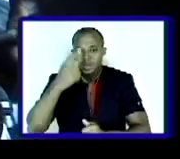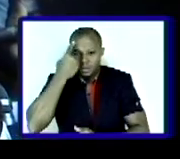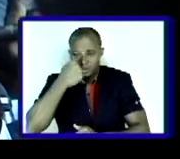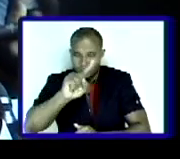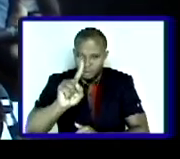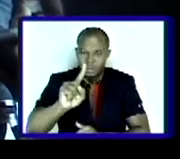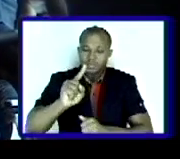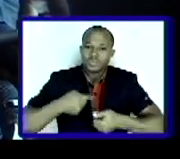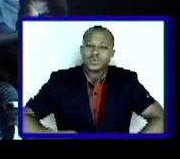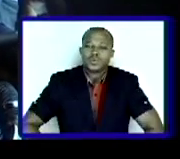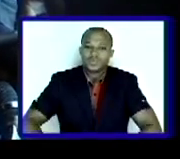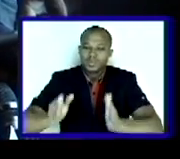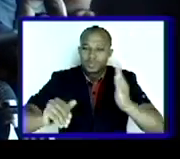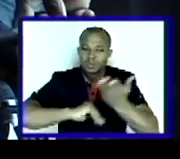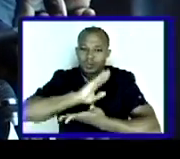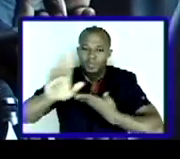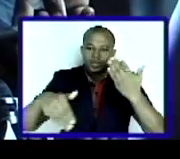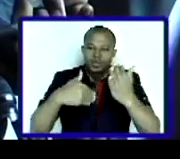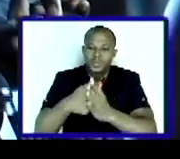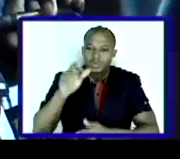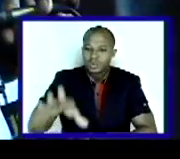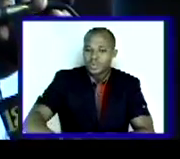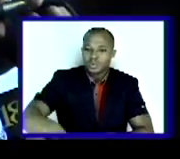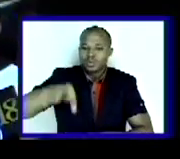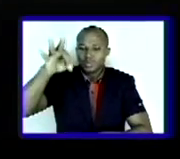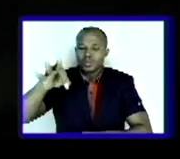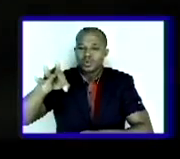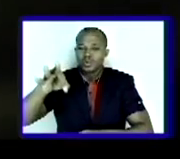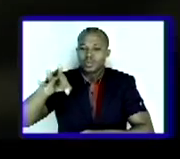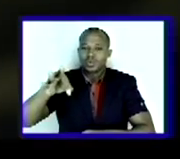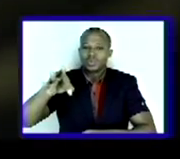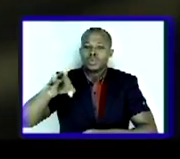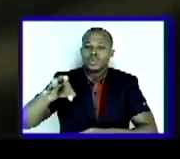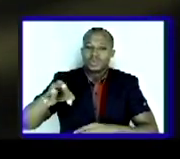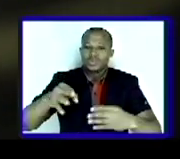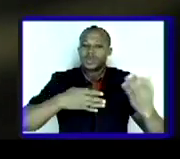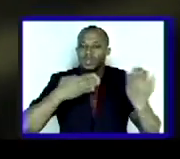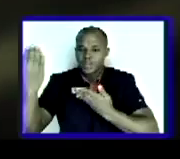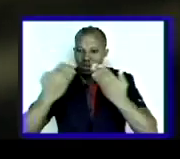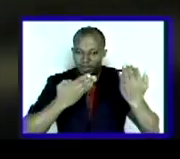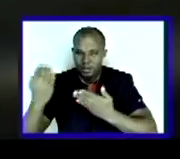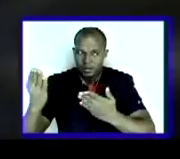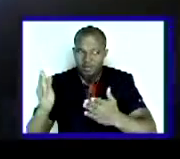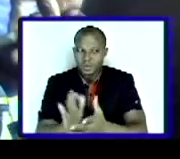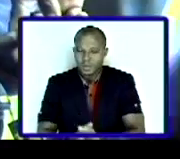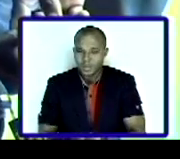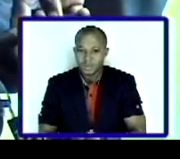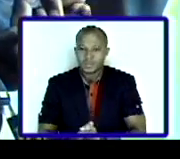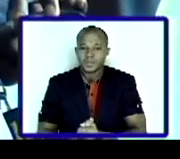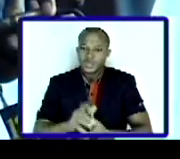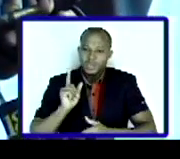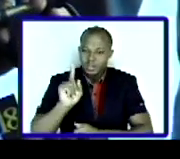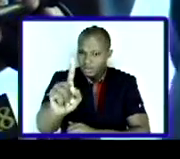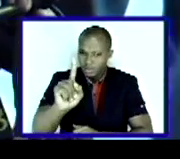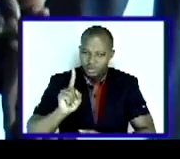reflété réalité haïtienne. Et tout le monde est capable d'emboîter le pas.